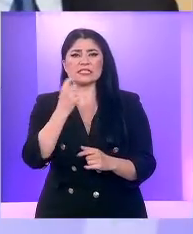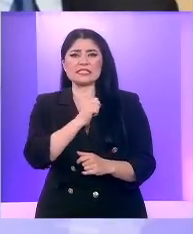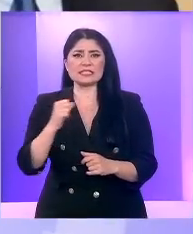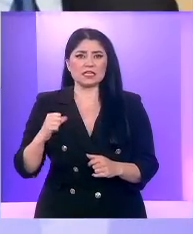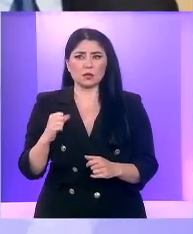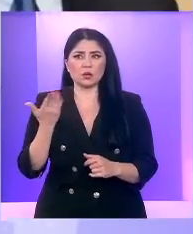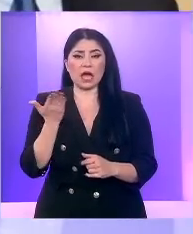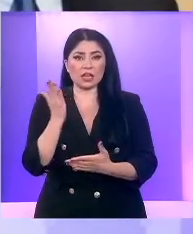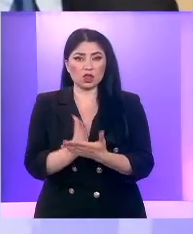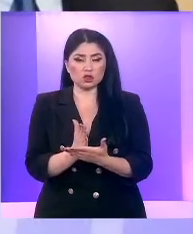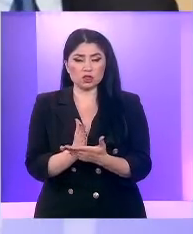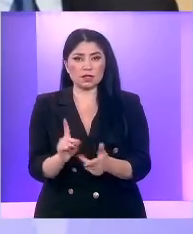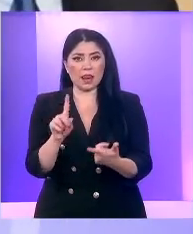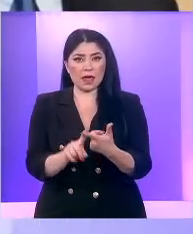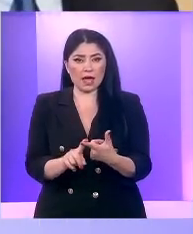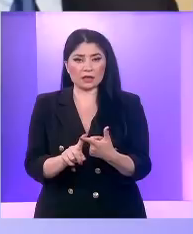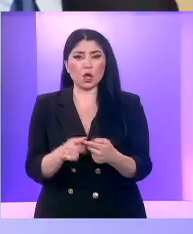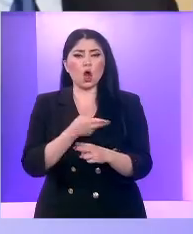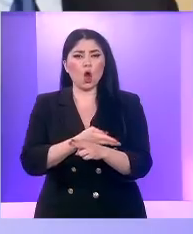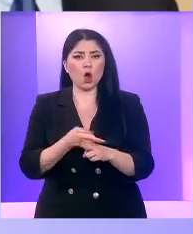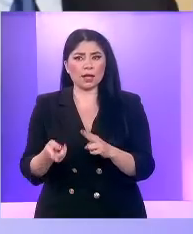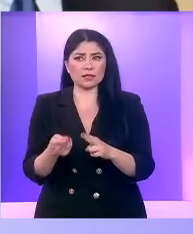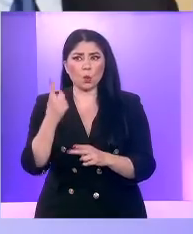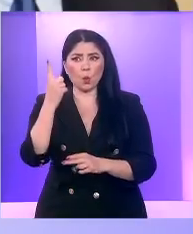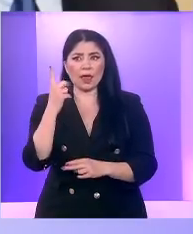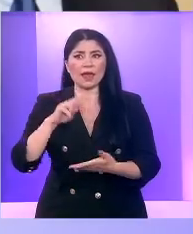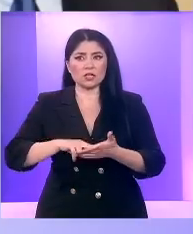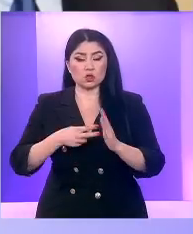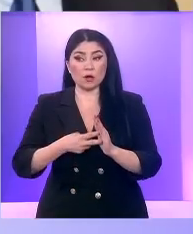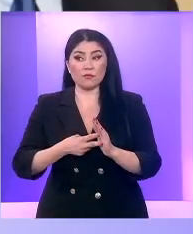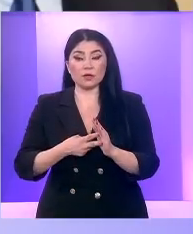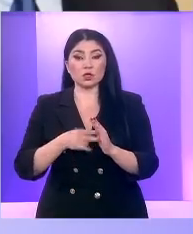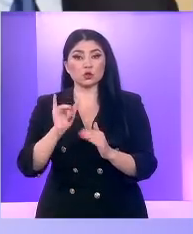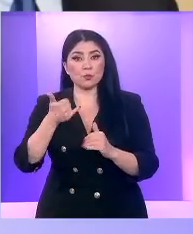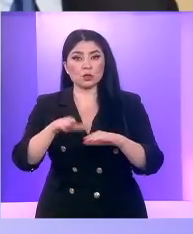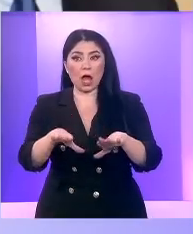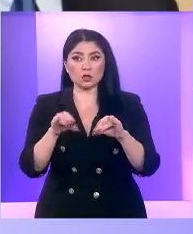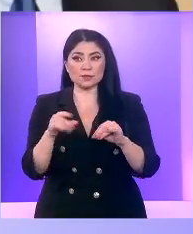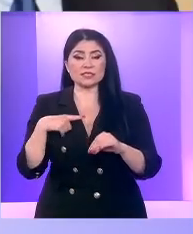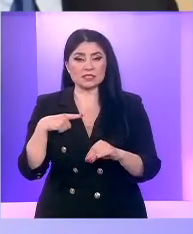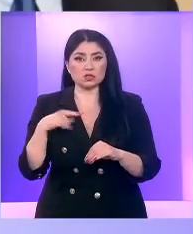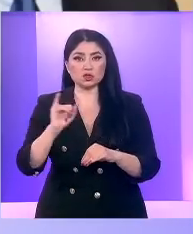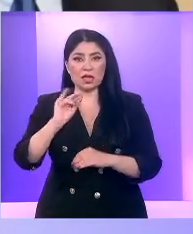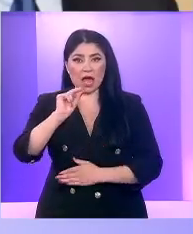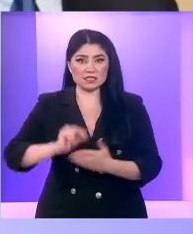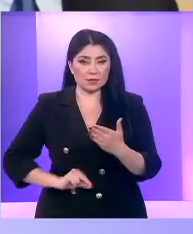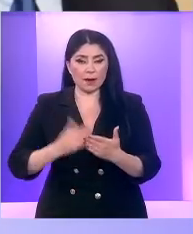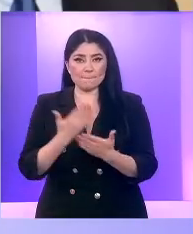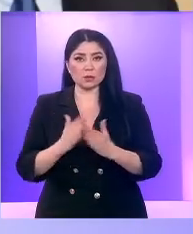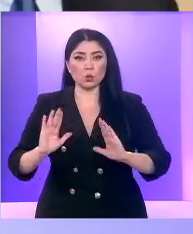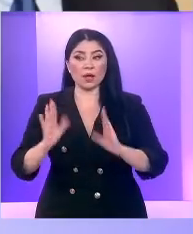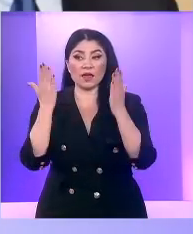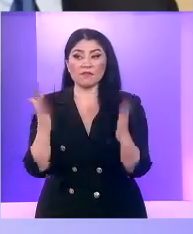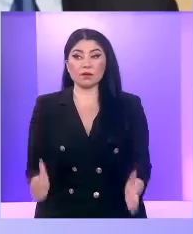care decid asupra corectitudinii unei soluții și o pot accepta sunt cei care au semnat pentru